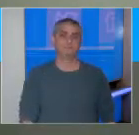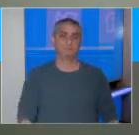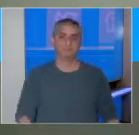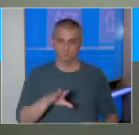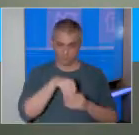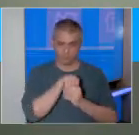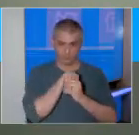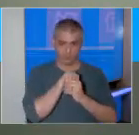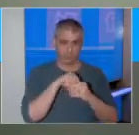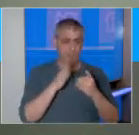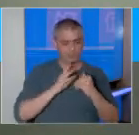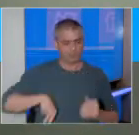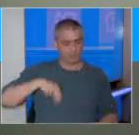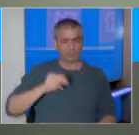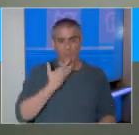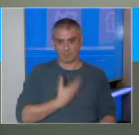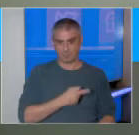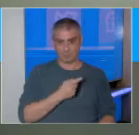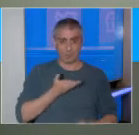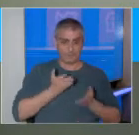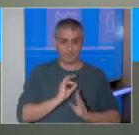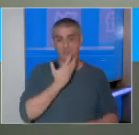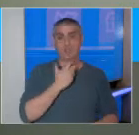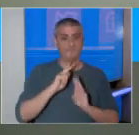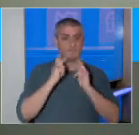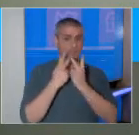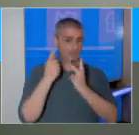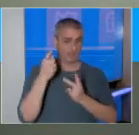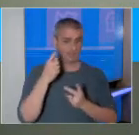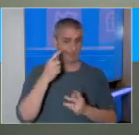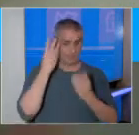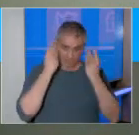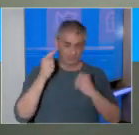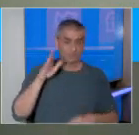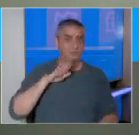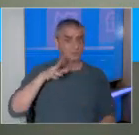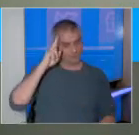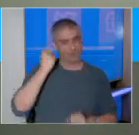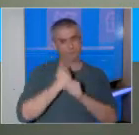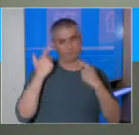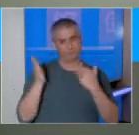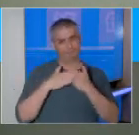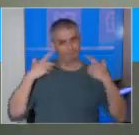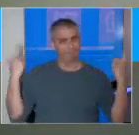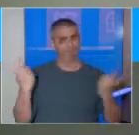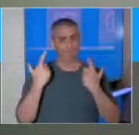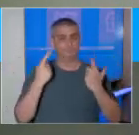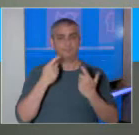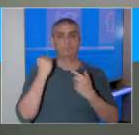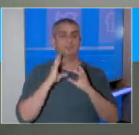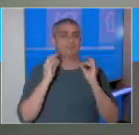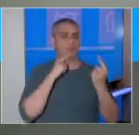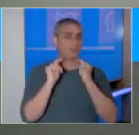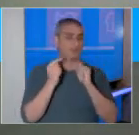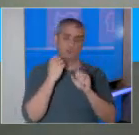ויש שם חתונה של נכד האדמור, הבן של האדמור שהוא רב של הקהילה של החסידות בביתר עילית, עושה שם את החתונה, היה בהתחלה